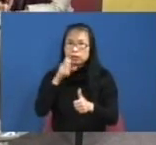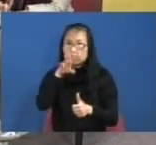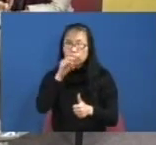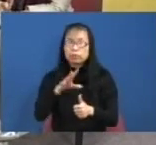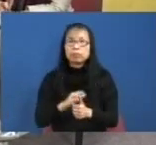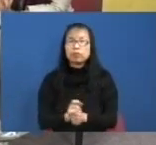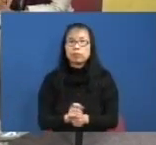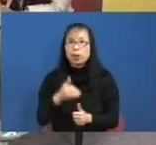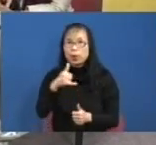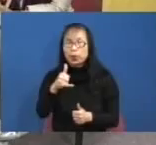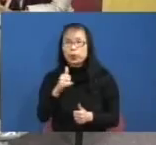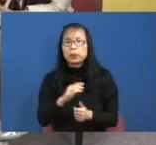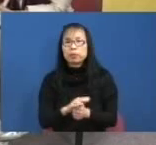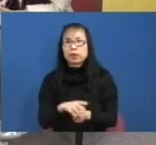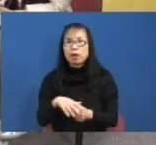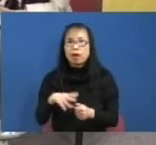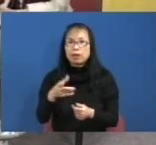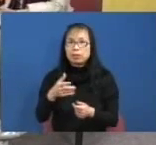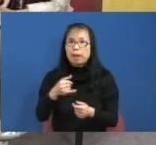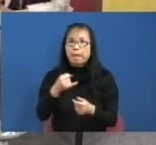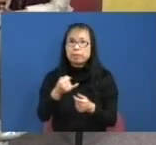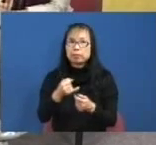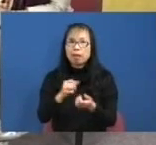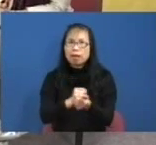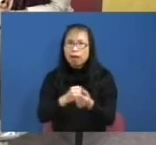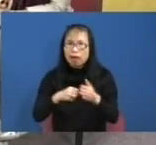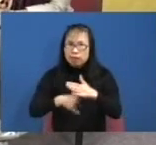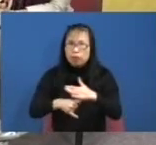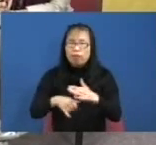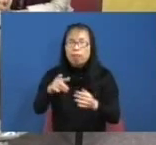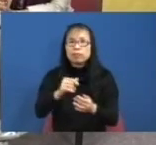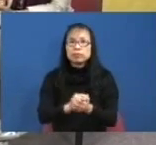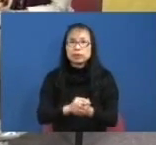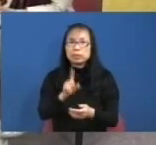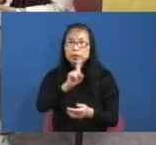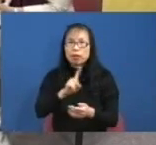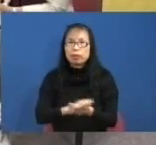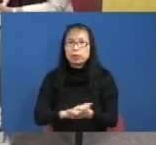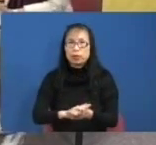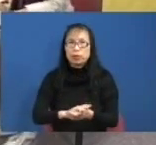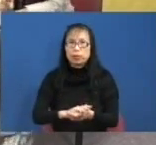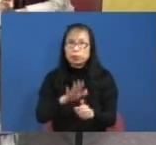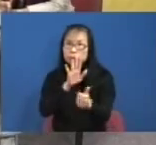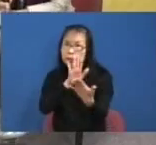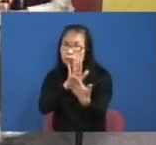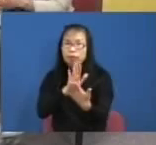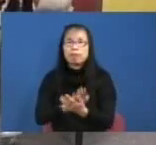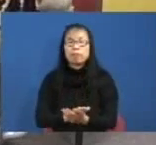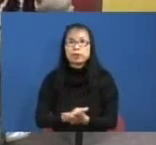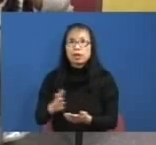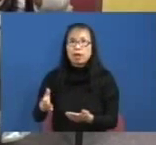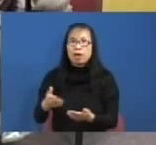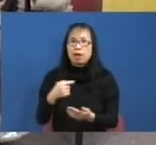去在這個災難的時候呢怎樣作啲應變啊？咁啱啱今天我看新聞喎，家和兄，咁咧佢